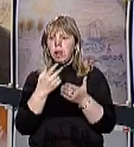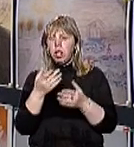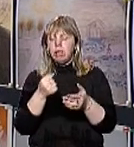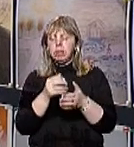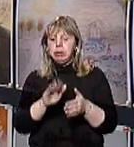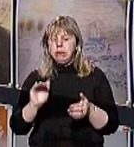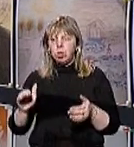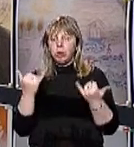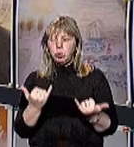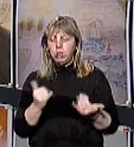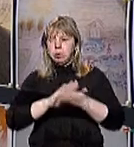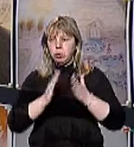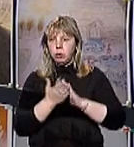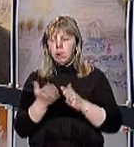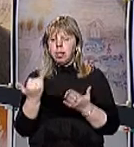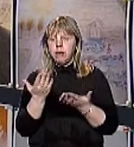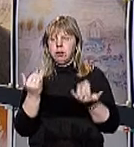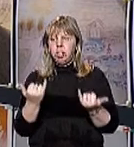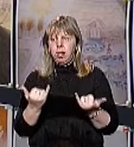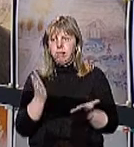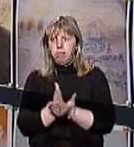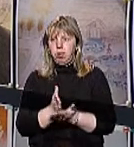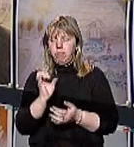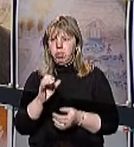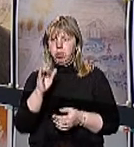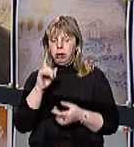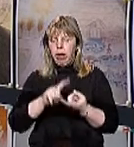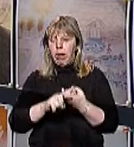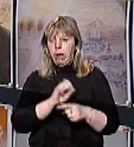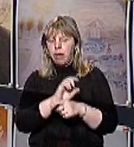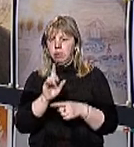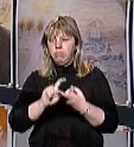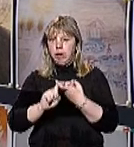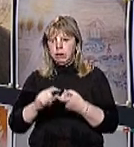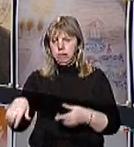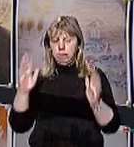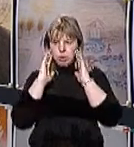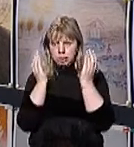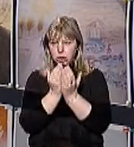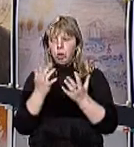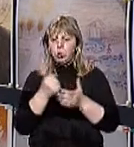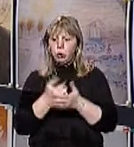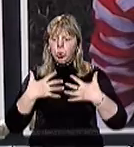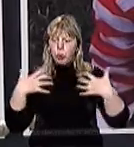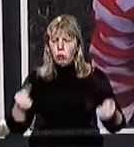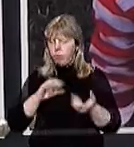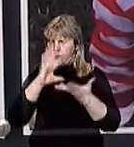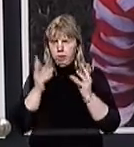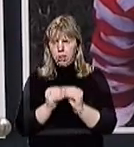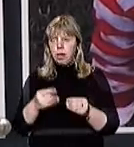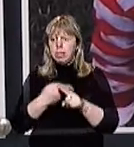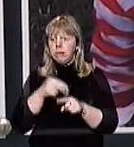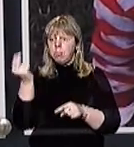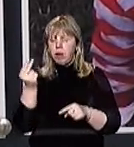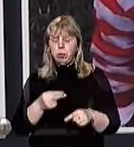до сучасної ситуації, яка склалася, карантинних заходів із ковіду, і взагалі до здоров'я взагалі. Ці